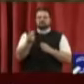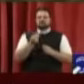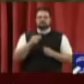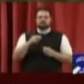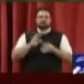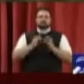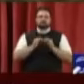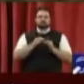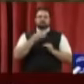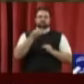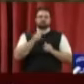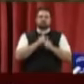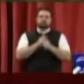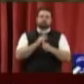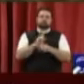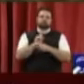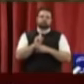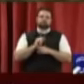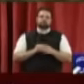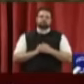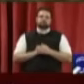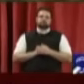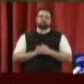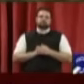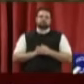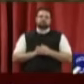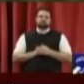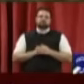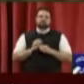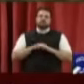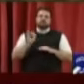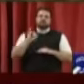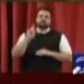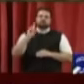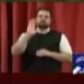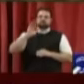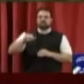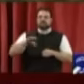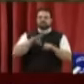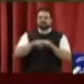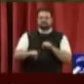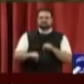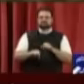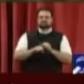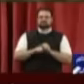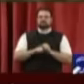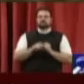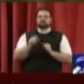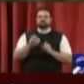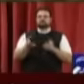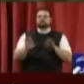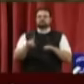Proverbul spune următorul lucru. Pe cine nu lași să mori, nu te lasă străiești. Da? E cam același lucru. Cum ai zis? Pe cine nu lași să